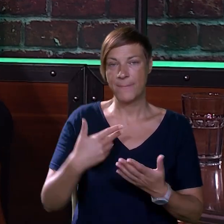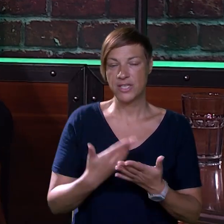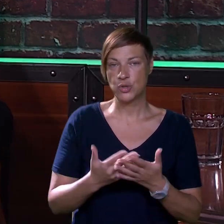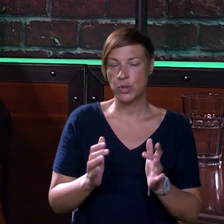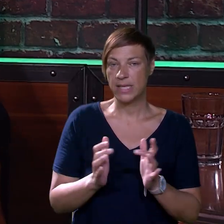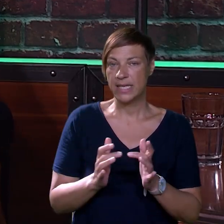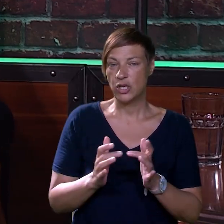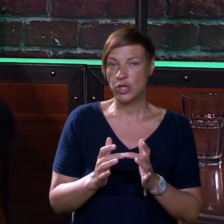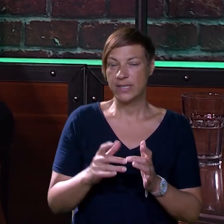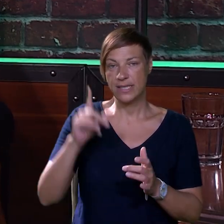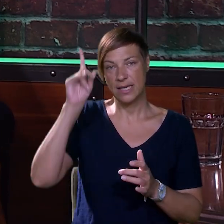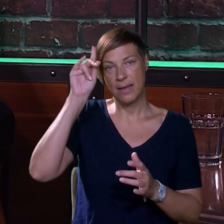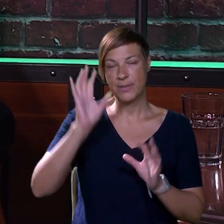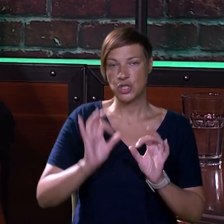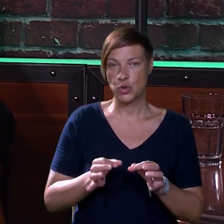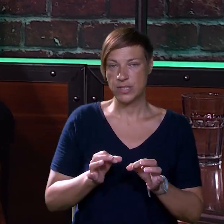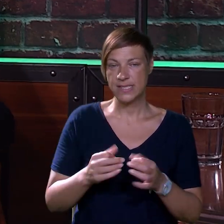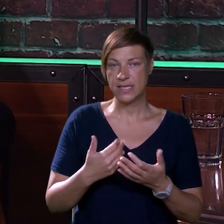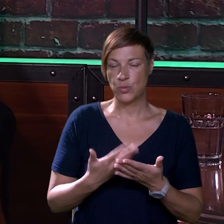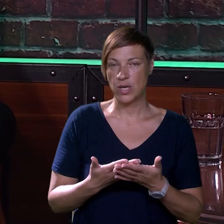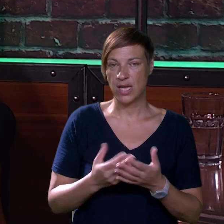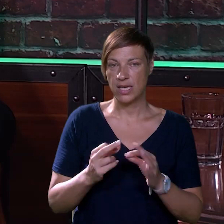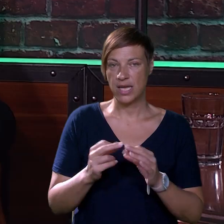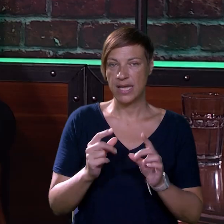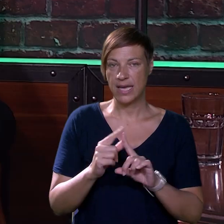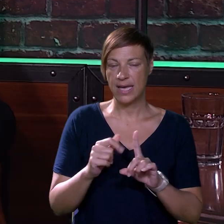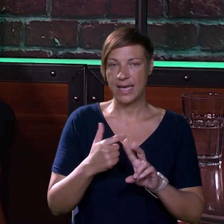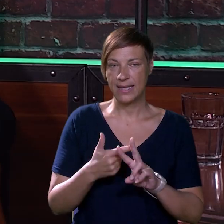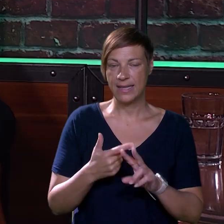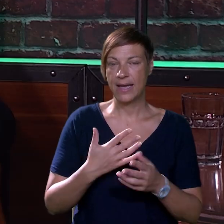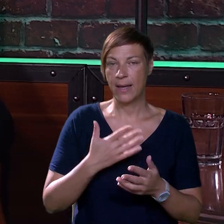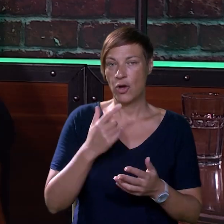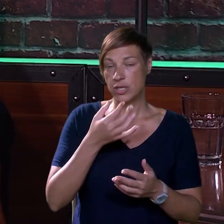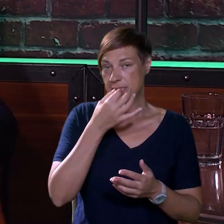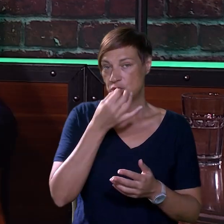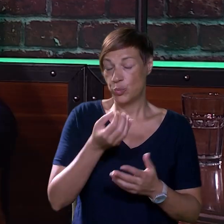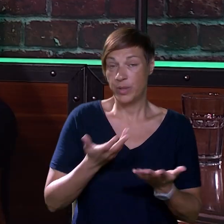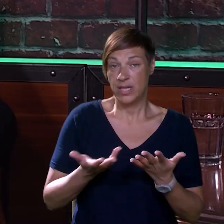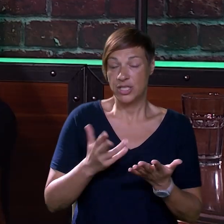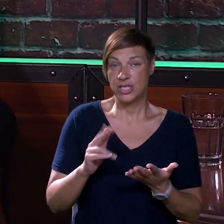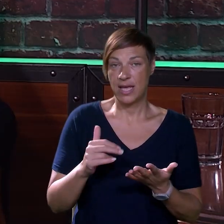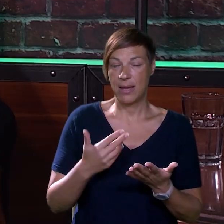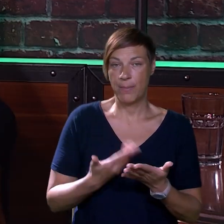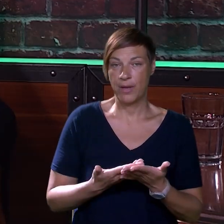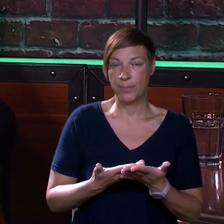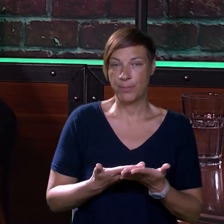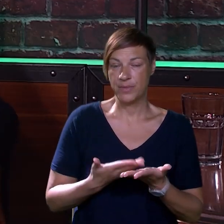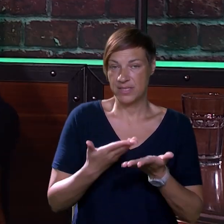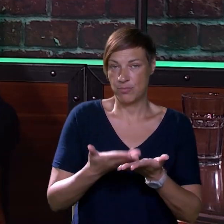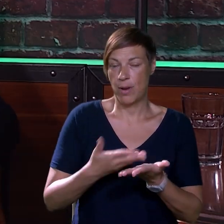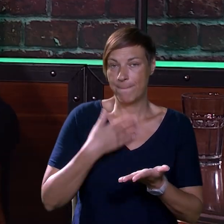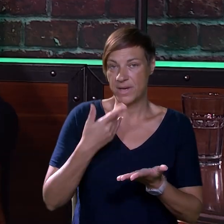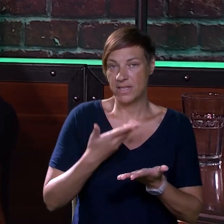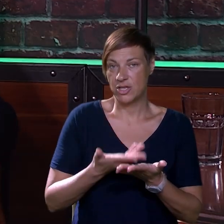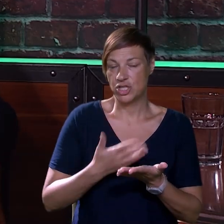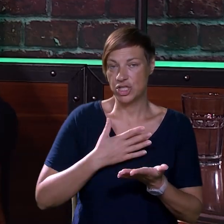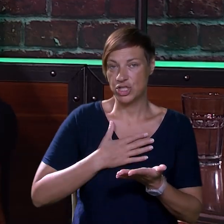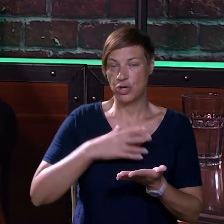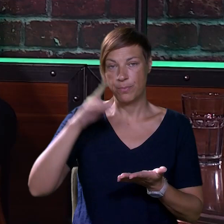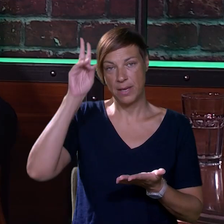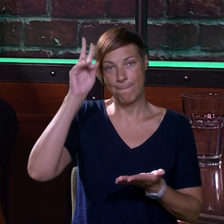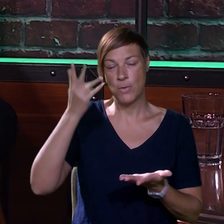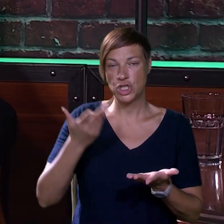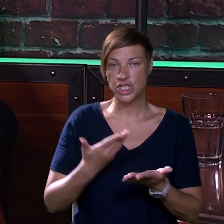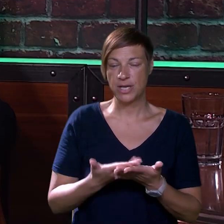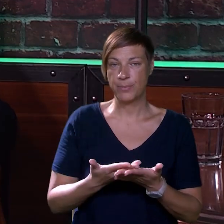i kontaktirali smo njemačko osiguranje i ADAC. Oni su pitali šta mi imamo, mi smo im predložili što mi imamo i